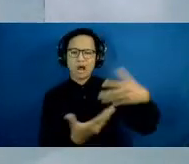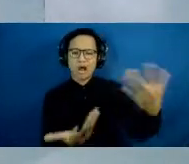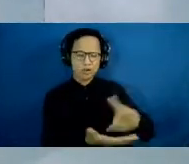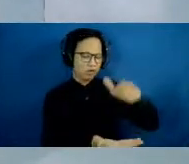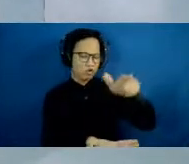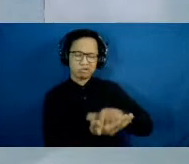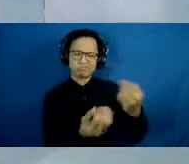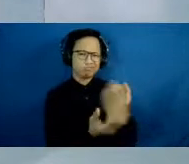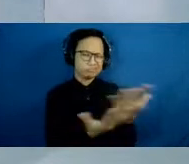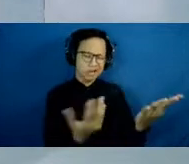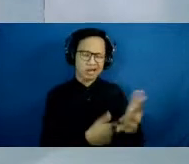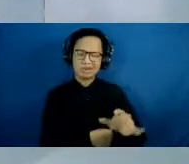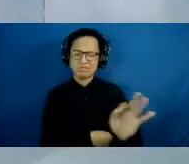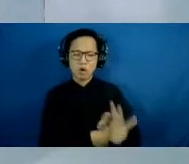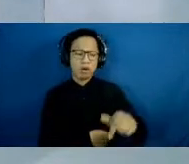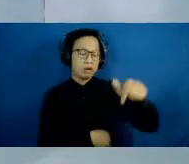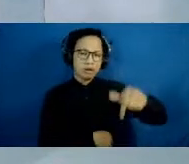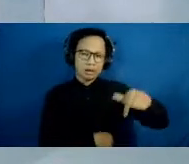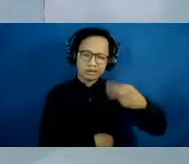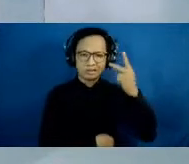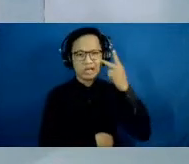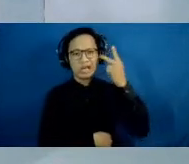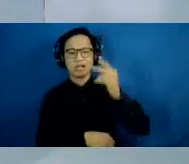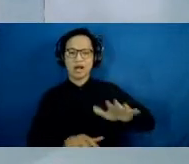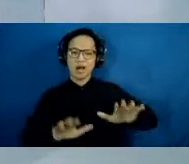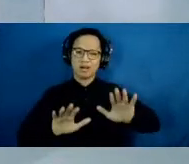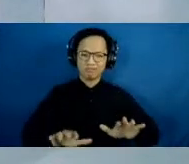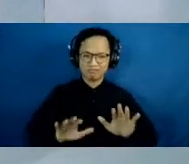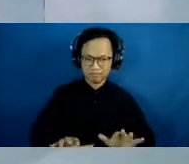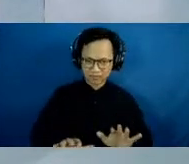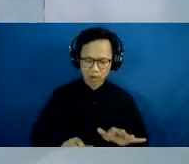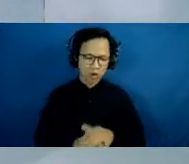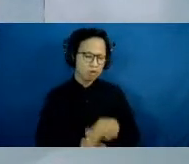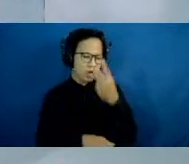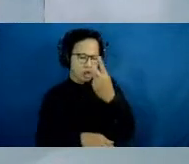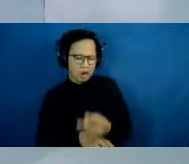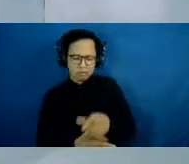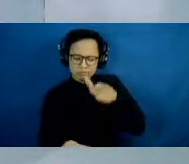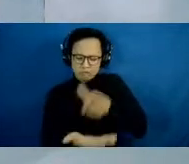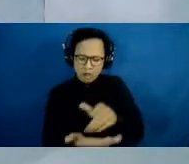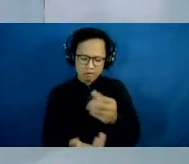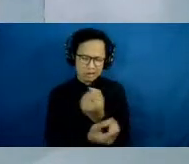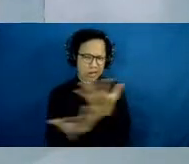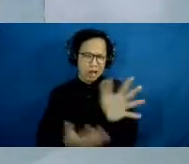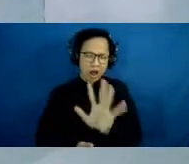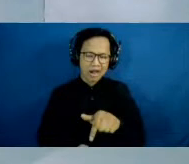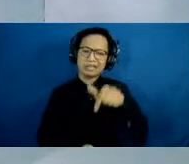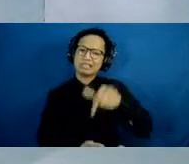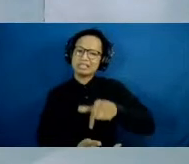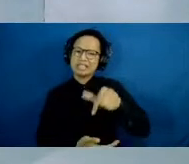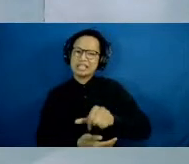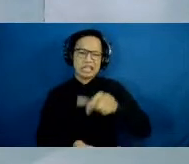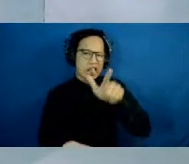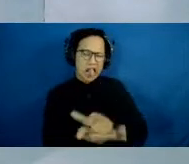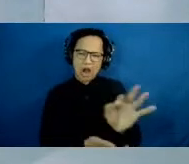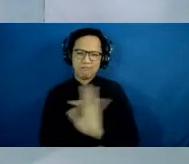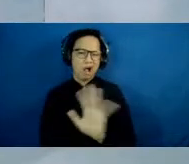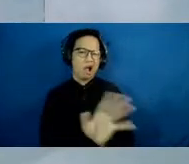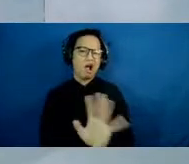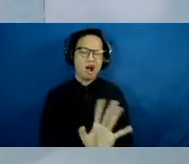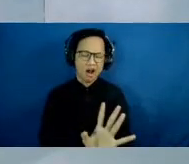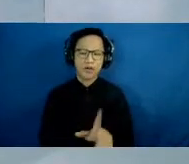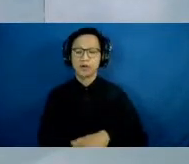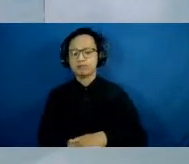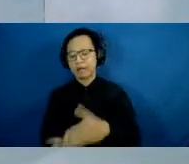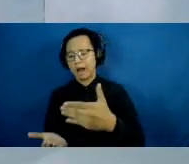yang perlu diwaspadi, kalau sudah tidak jelas itu bisa jadi ciri-ciri dari pinjol ilegal. Kemudian juga